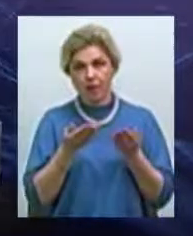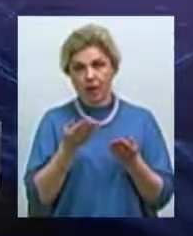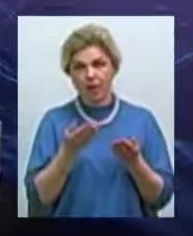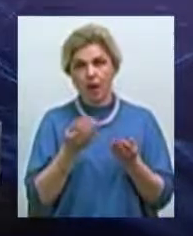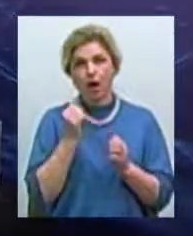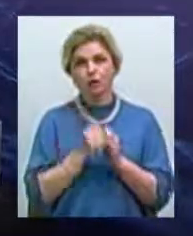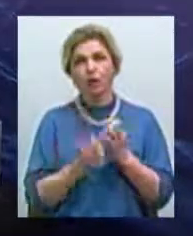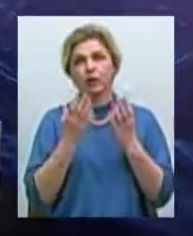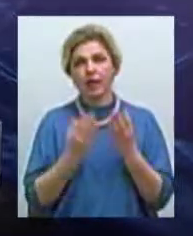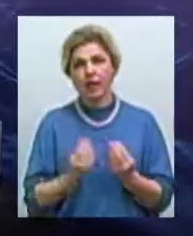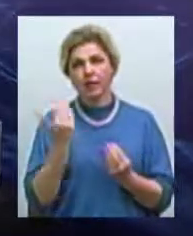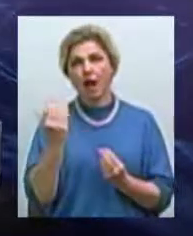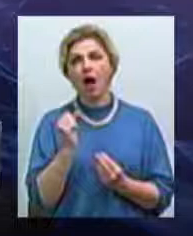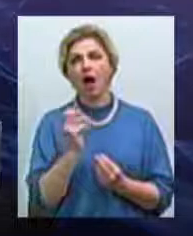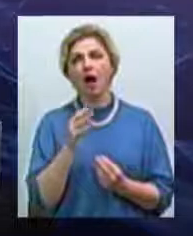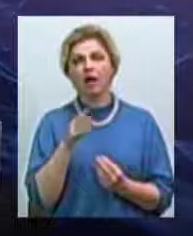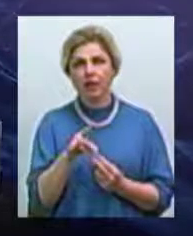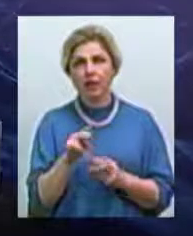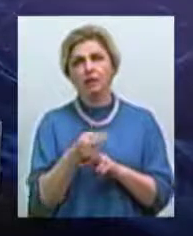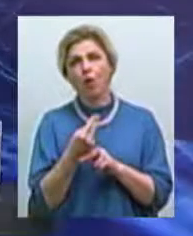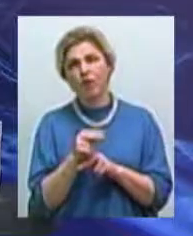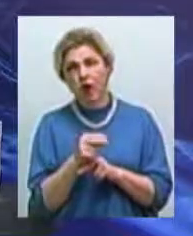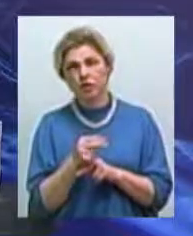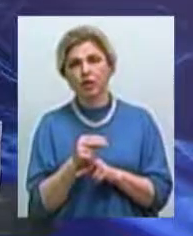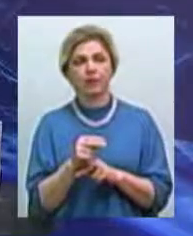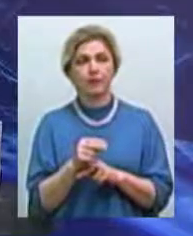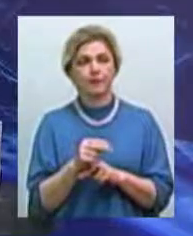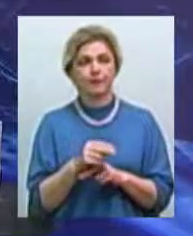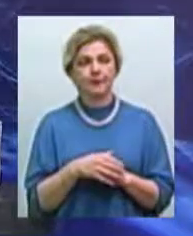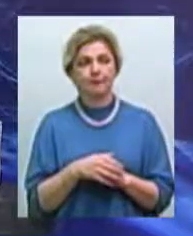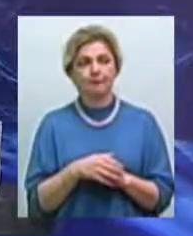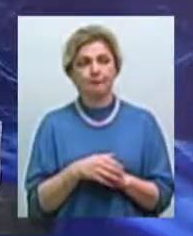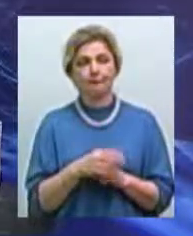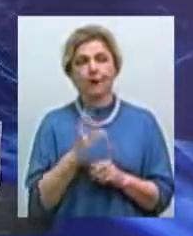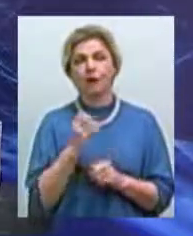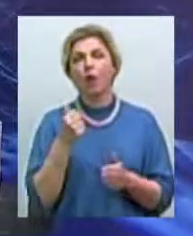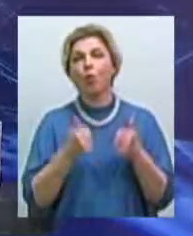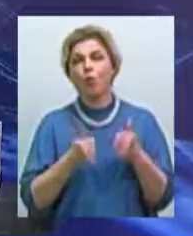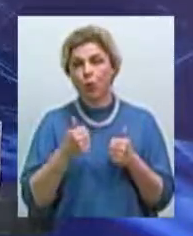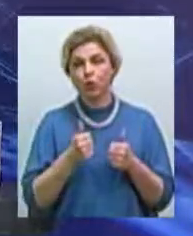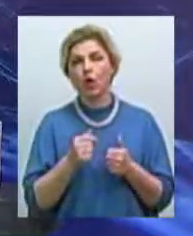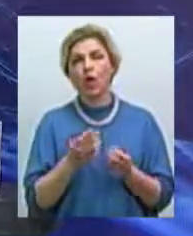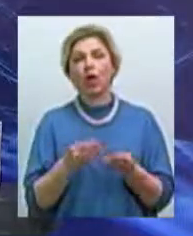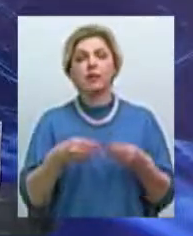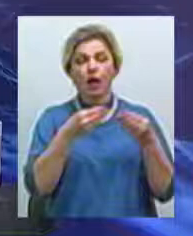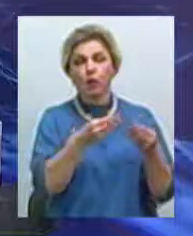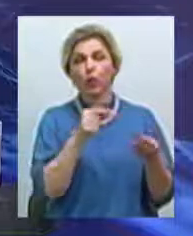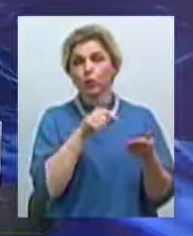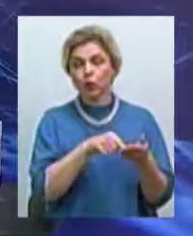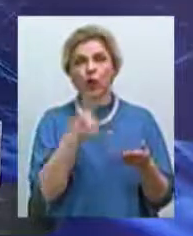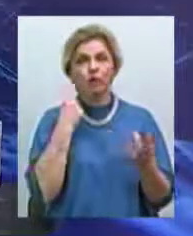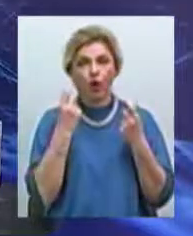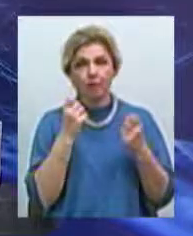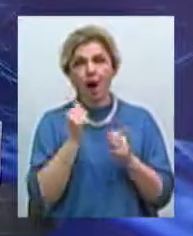щоденні їхні акти, зауваження. От Дмитро правильно сказав, ми на конкурс подаємо ту інформацію на кожного